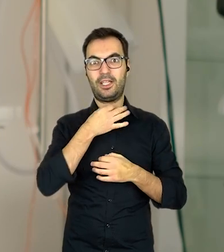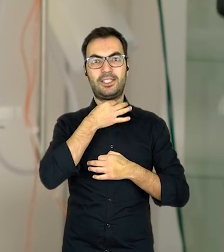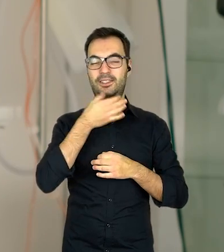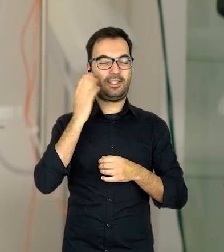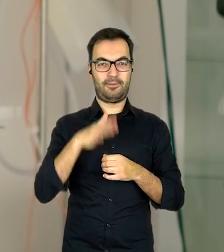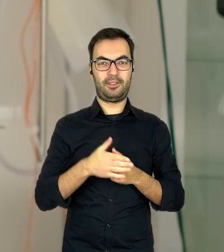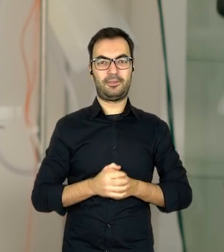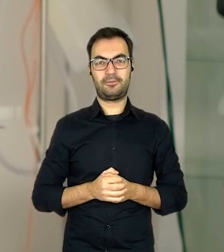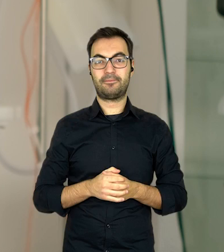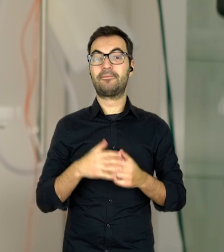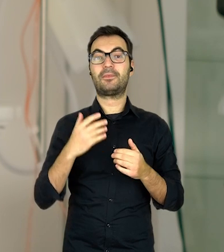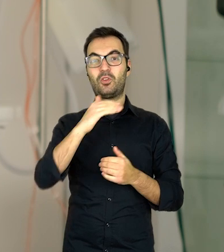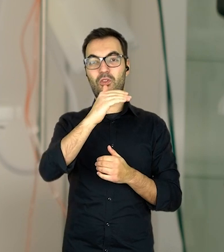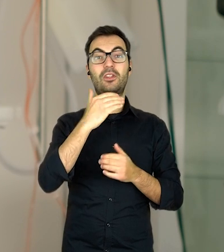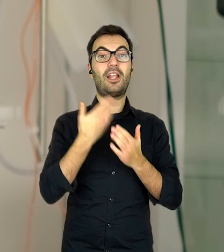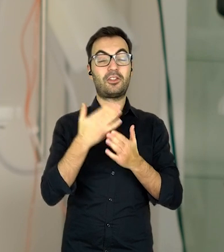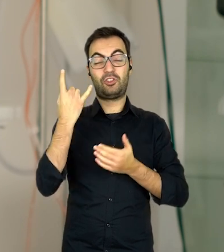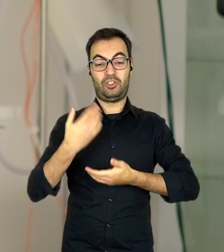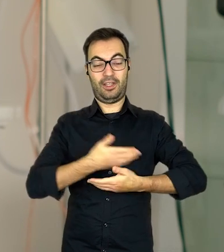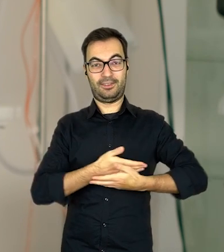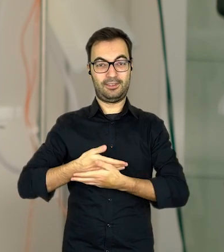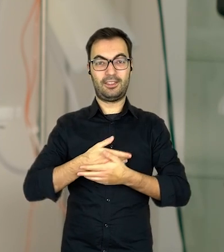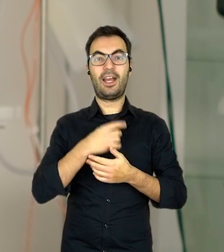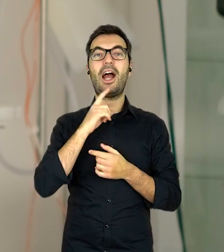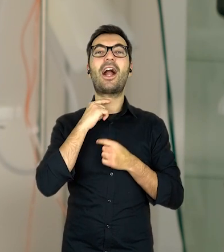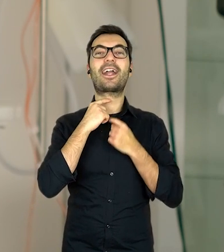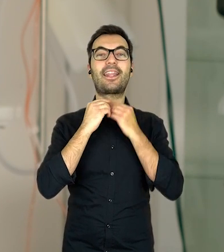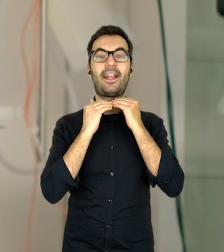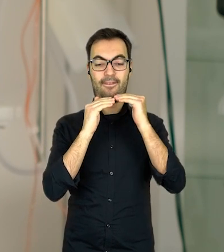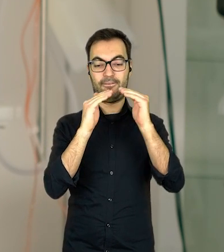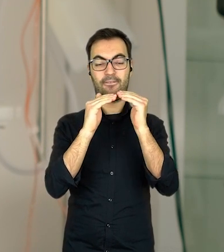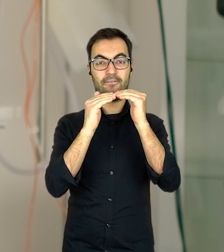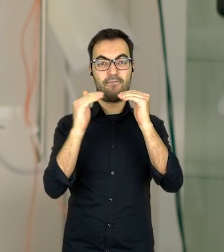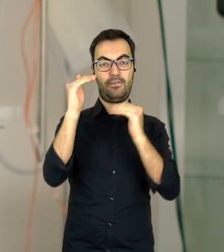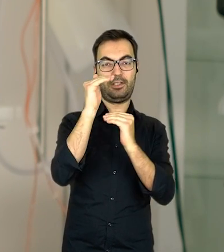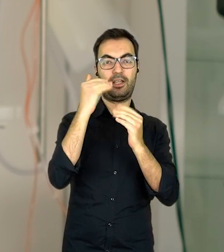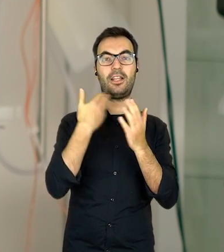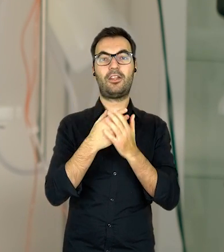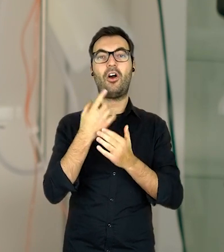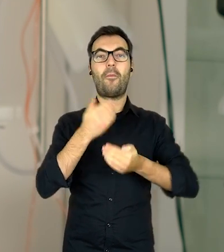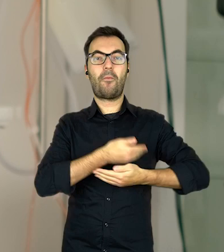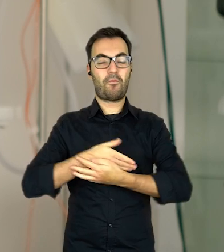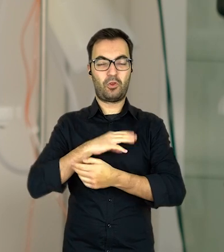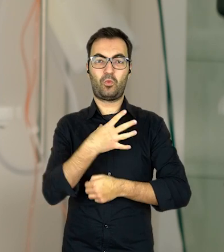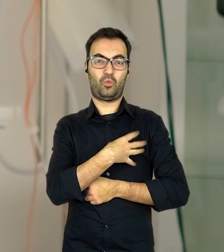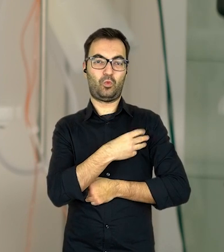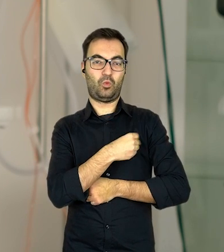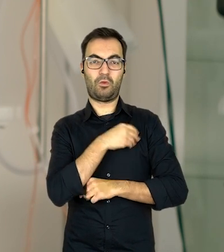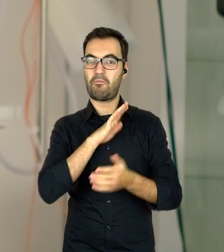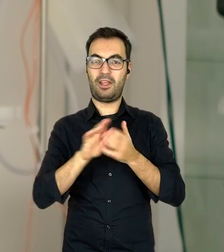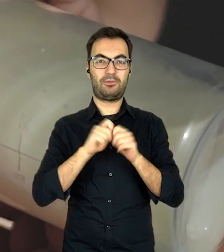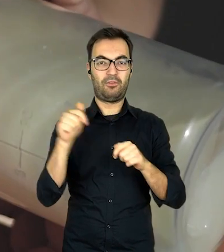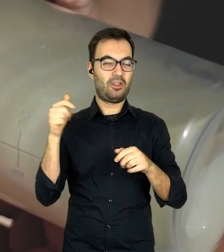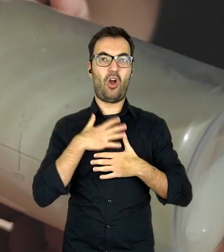problemu z zakrztuszaniem się jak dorośli. U nich krtań położona jest wyżej, dlatego niemowlęta potrafią pić mleko